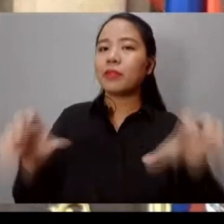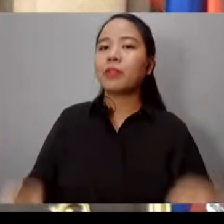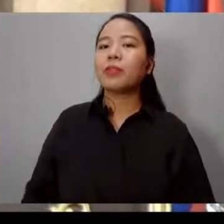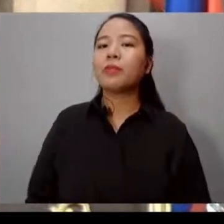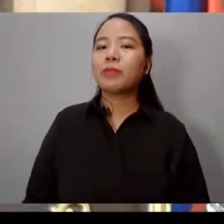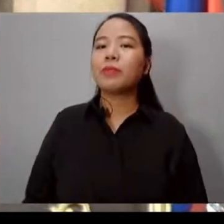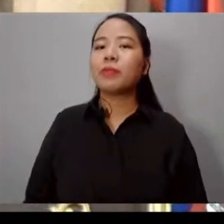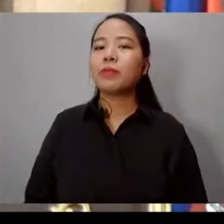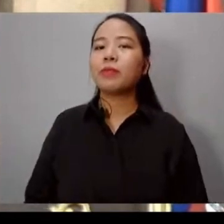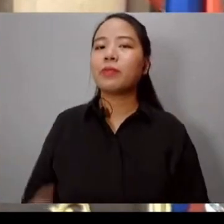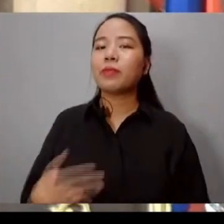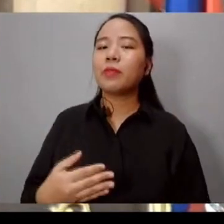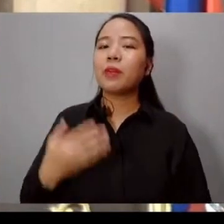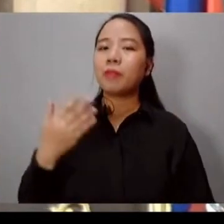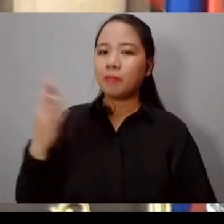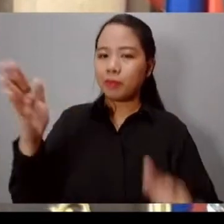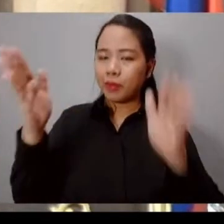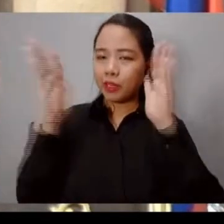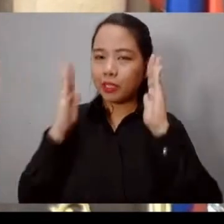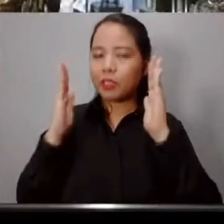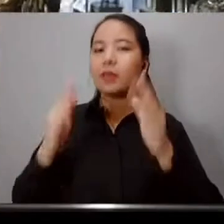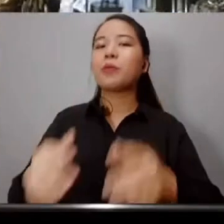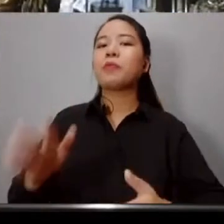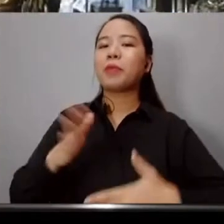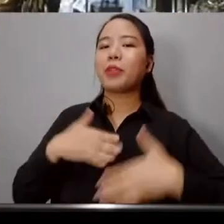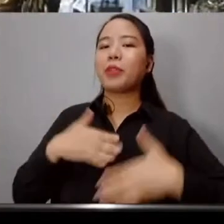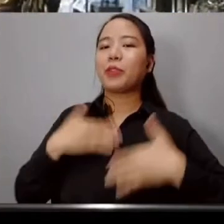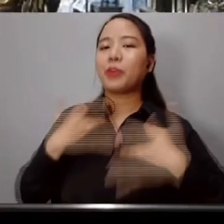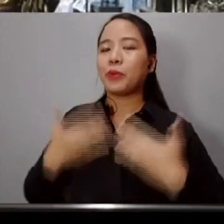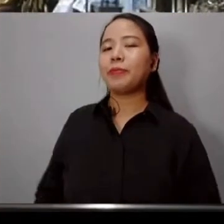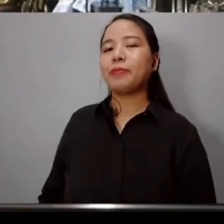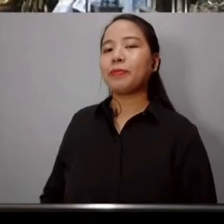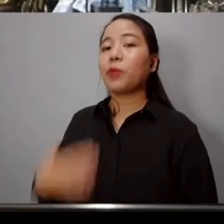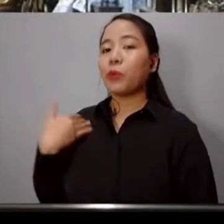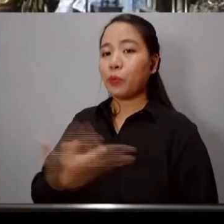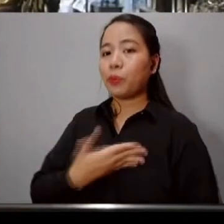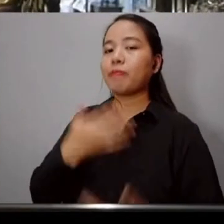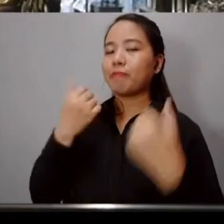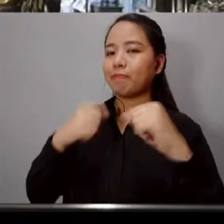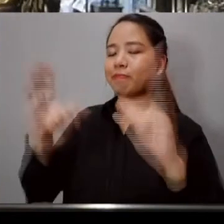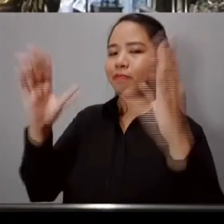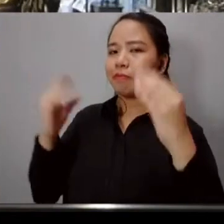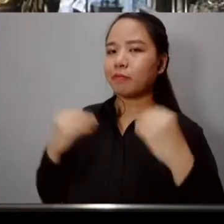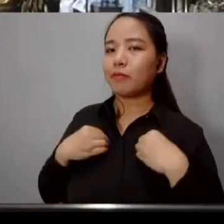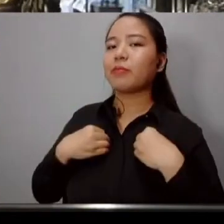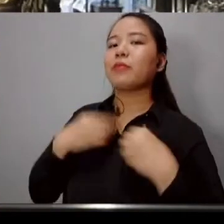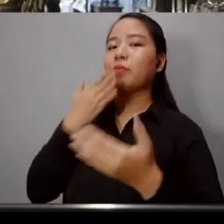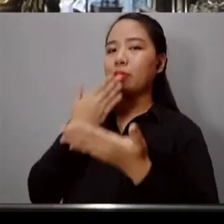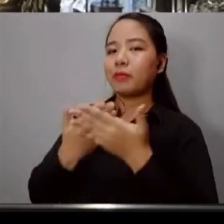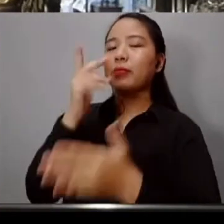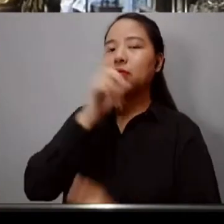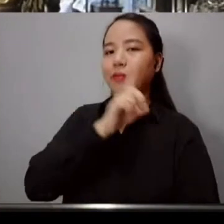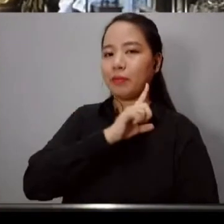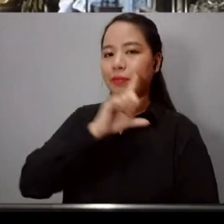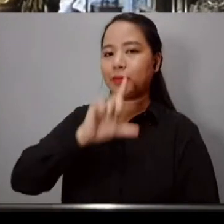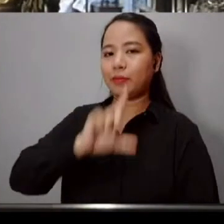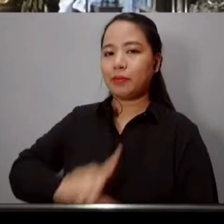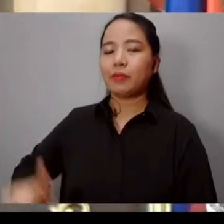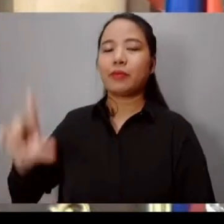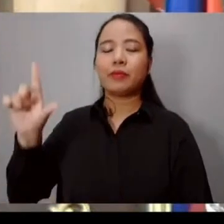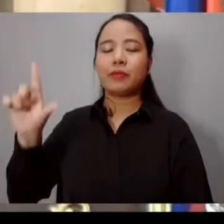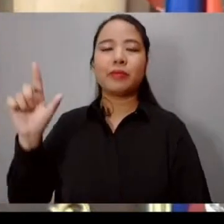makinig, matuwa. Magsumikap tayong kamtin ang Panginoong butihin.